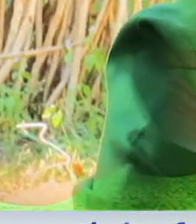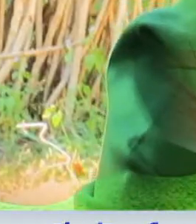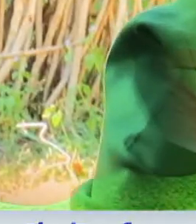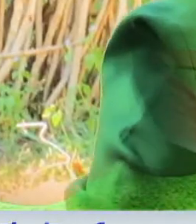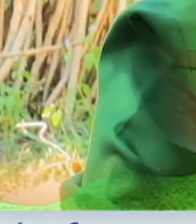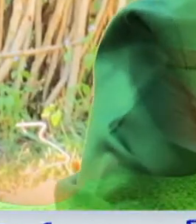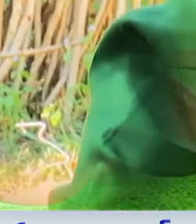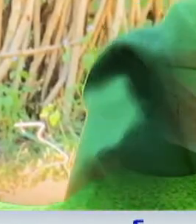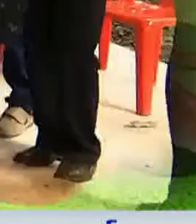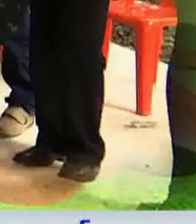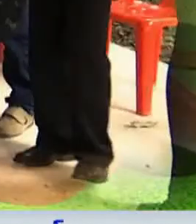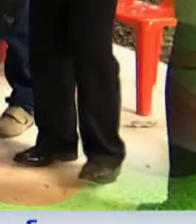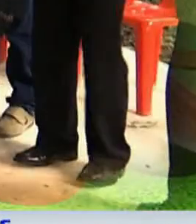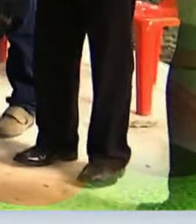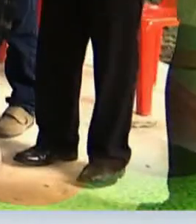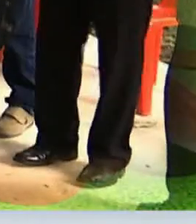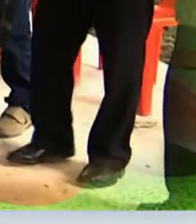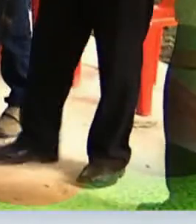คือนโยบายทกส